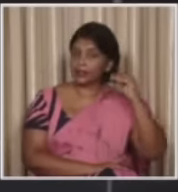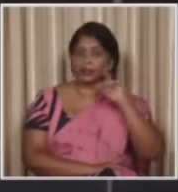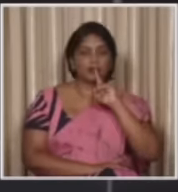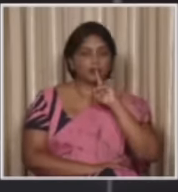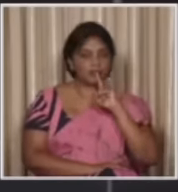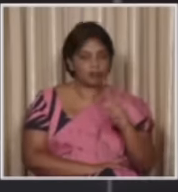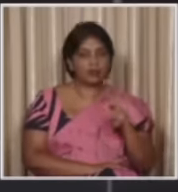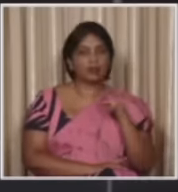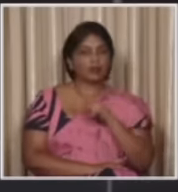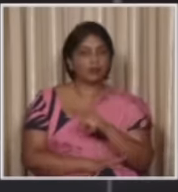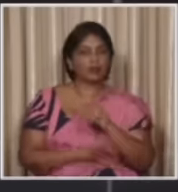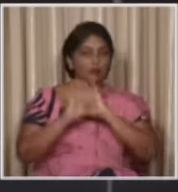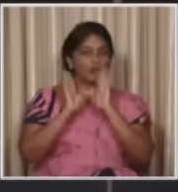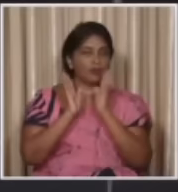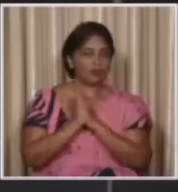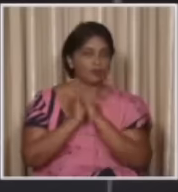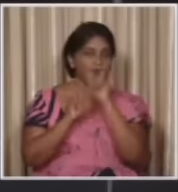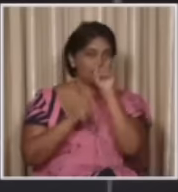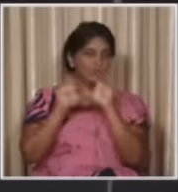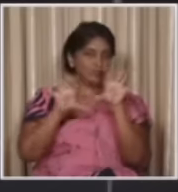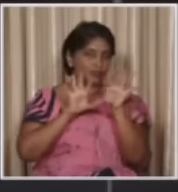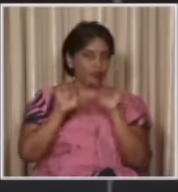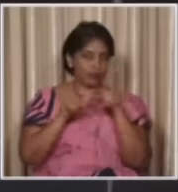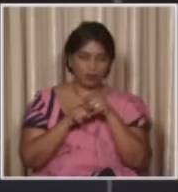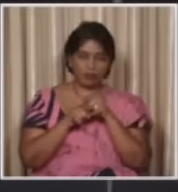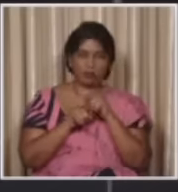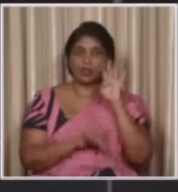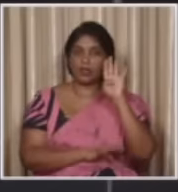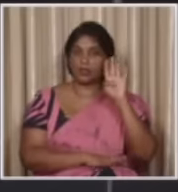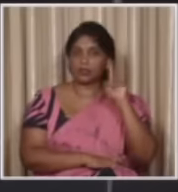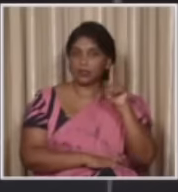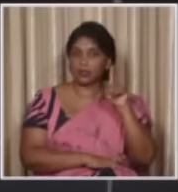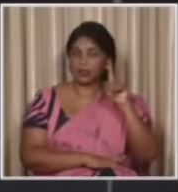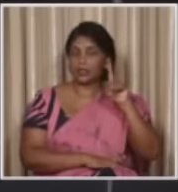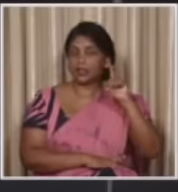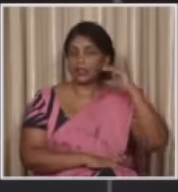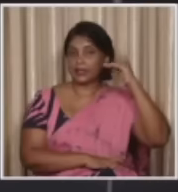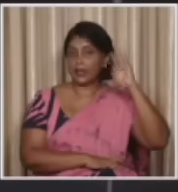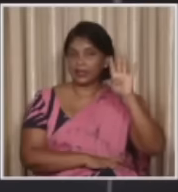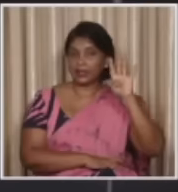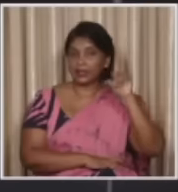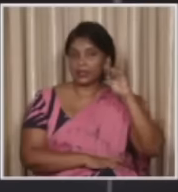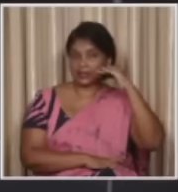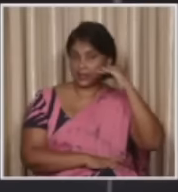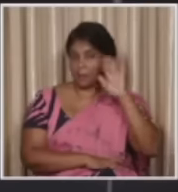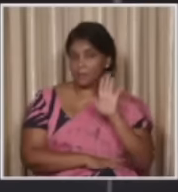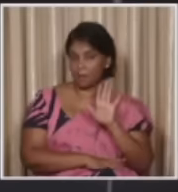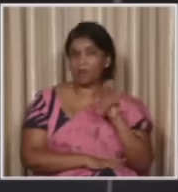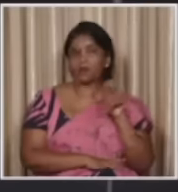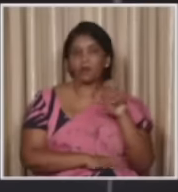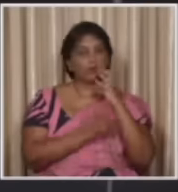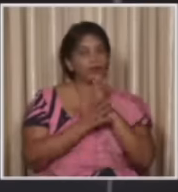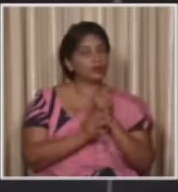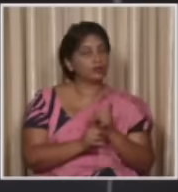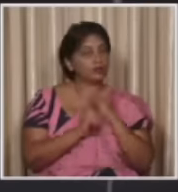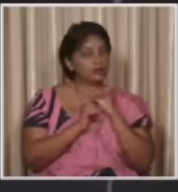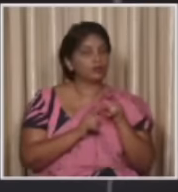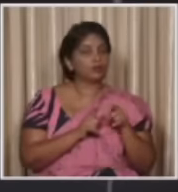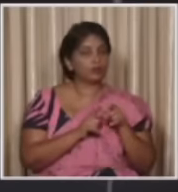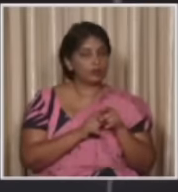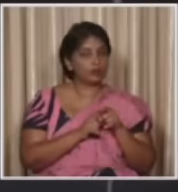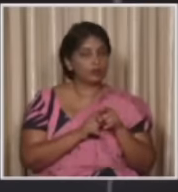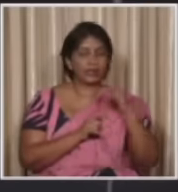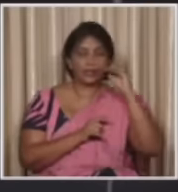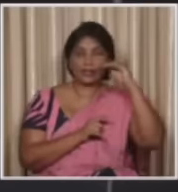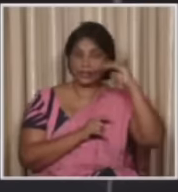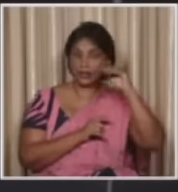කියවෙන්නේ ඔය සංයුතේ නාකාරය 41 යන්නේ 5 කියන්නේ මේ ව්‍යවස්ථාවේ පළවන අනු ව්‍යවස්ථාවේ